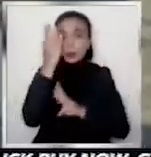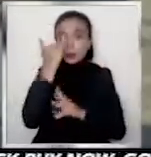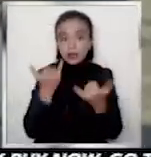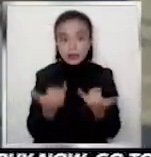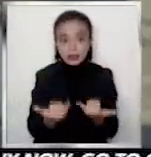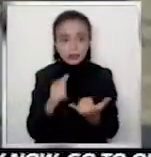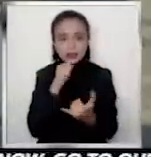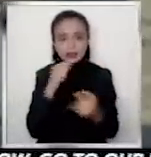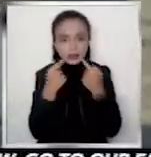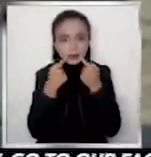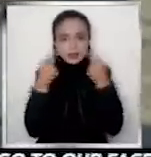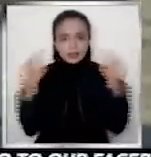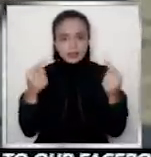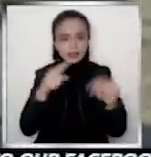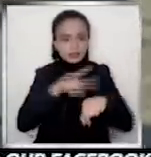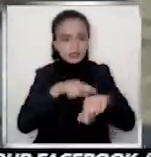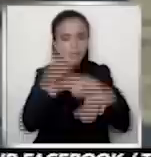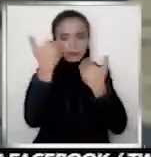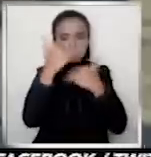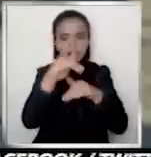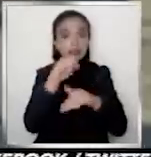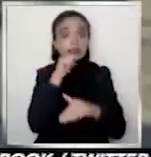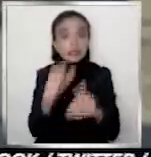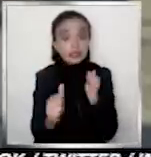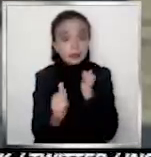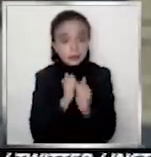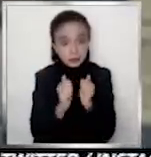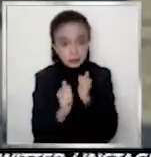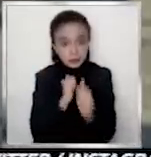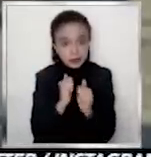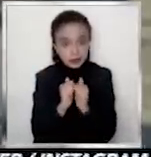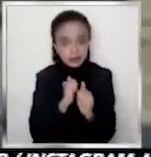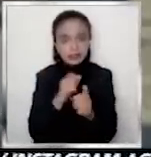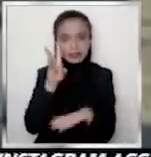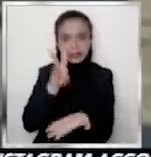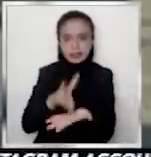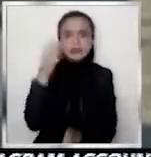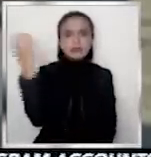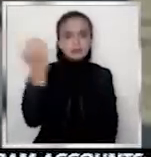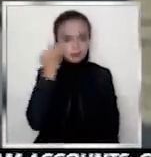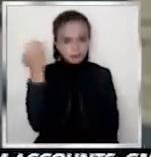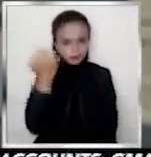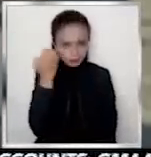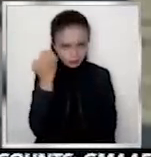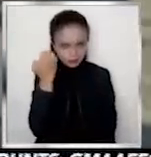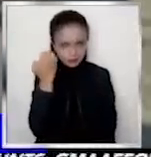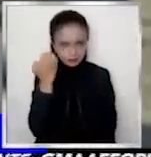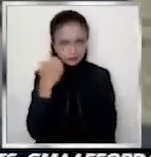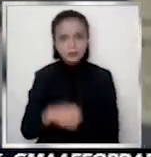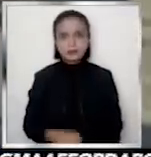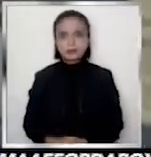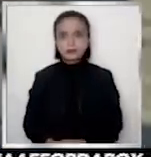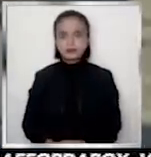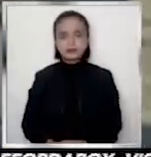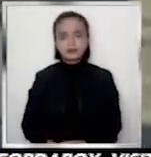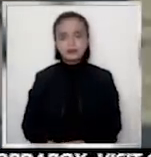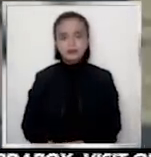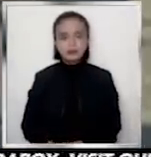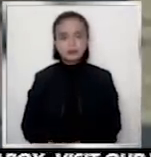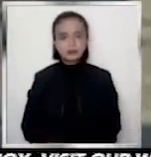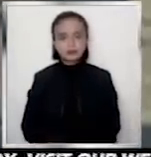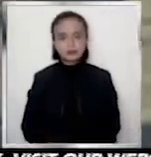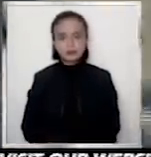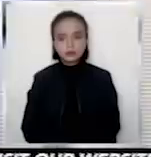ng curfew at hindi nangangahulugan na nasa state of emergency na ang lalawigan. Para sa GMA Integrated